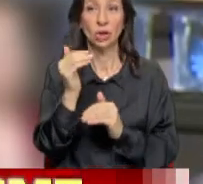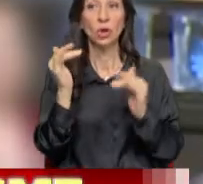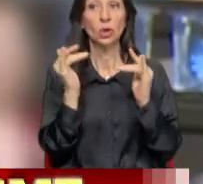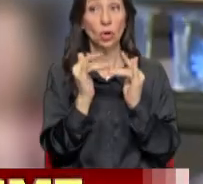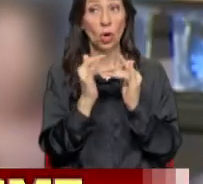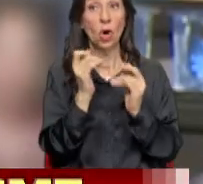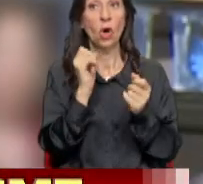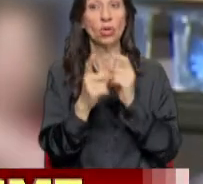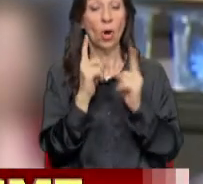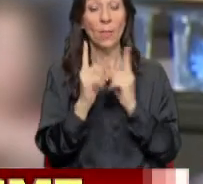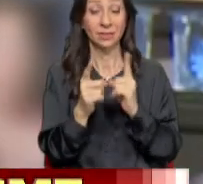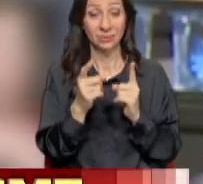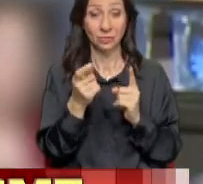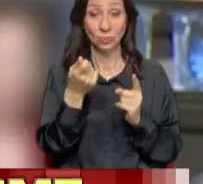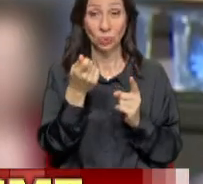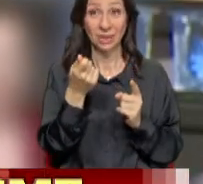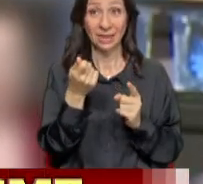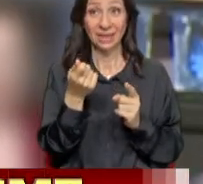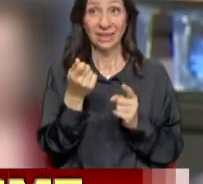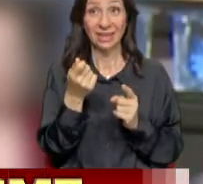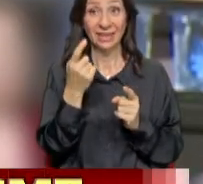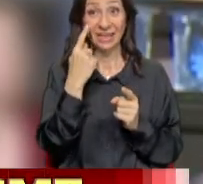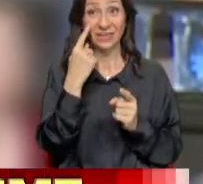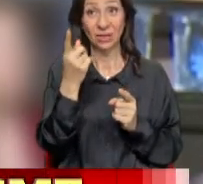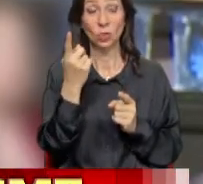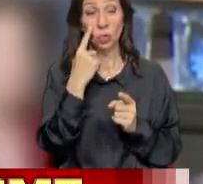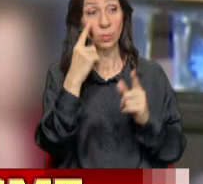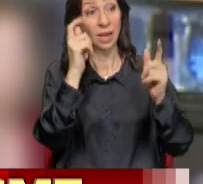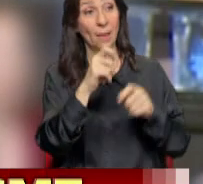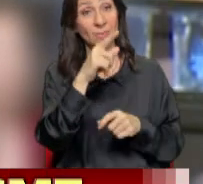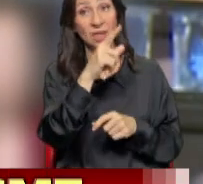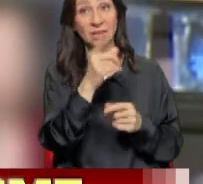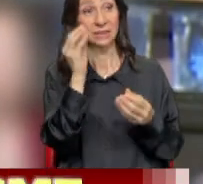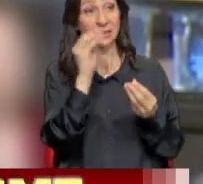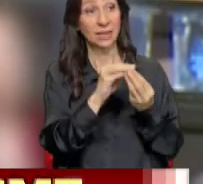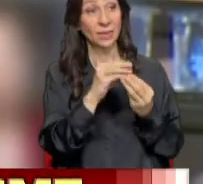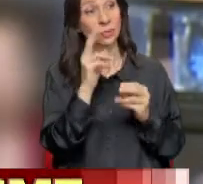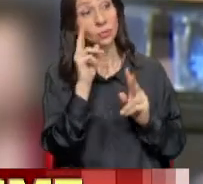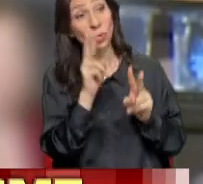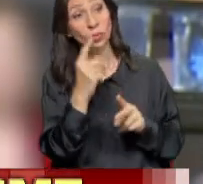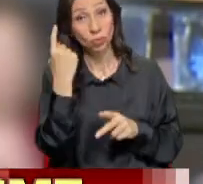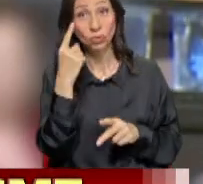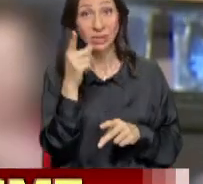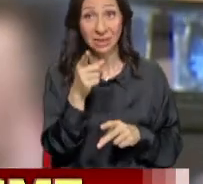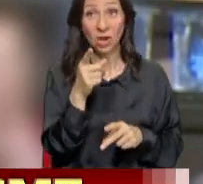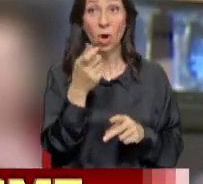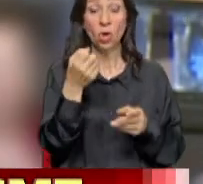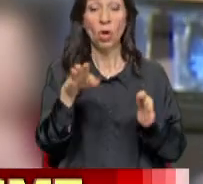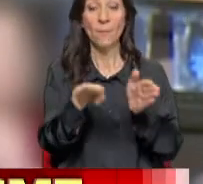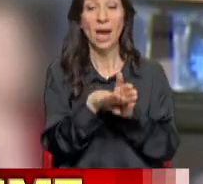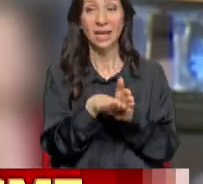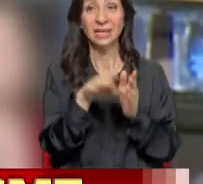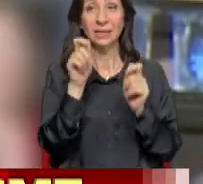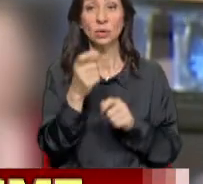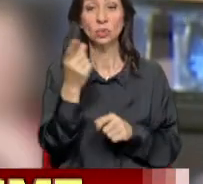Köprü ve otoyol ücretlerini de devletin, hükümetin yaptığı artışlarda göz önüne alırsanız otopark